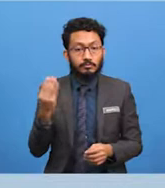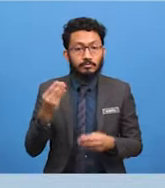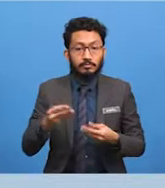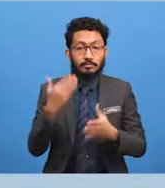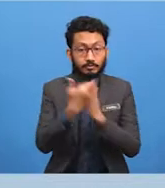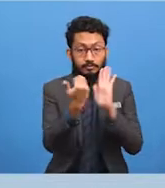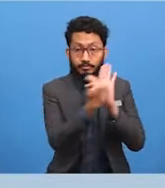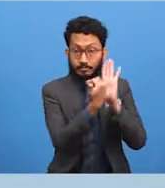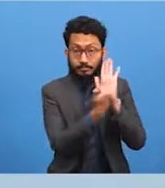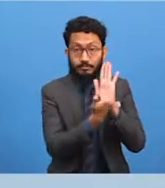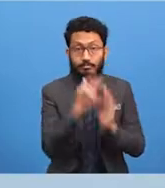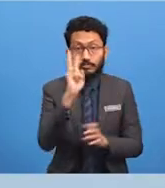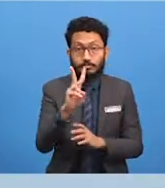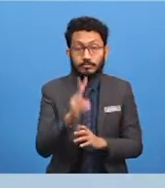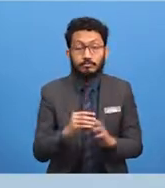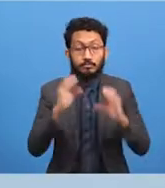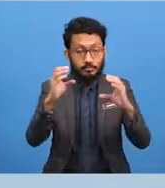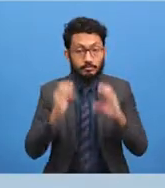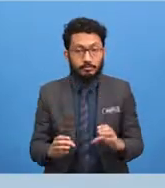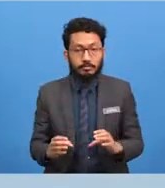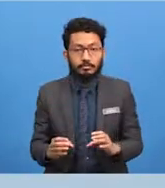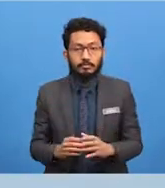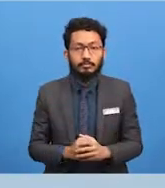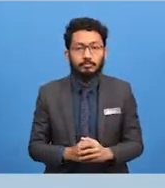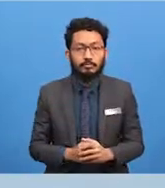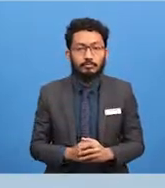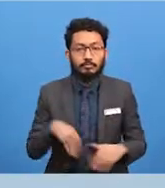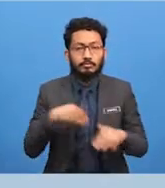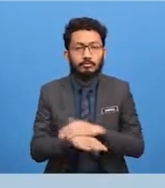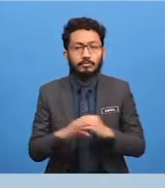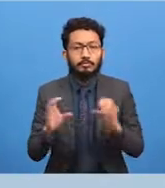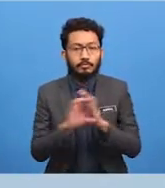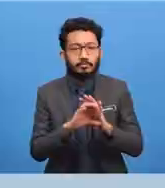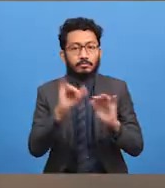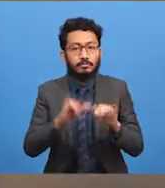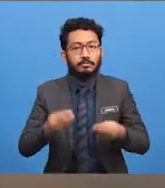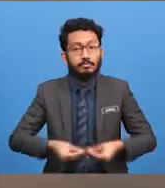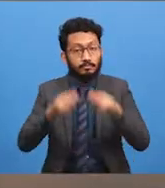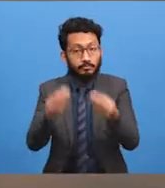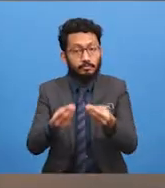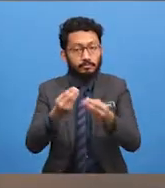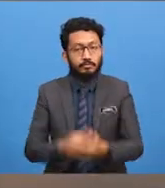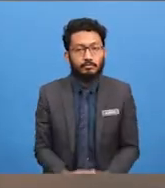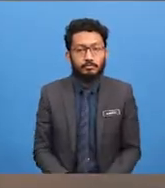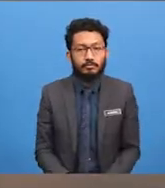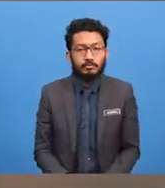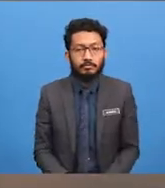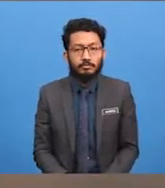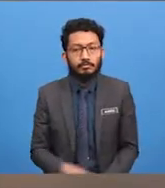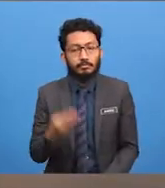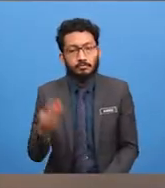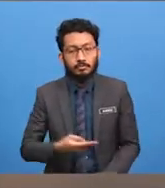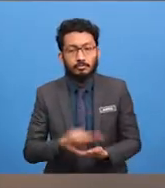menyenaraikan dua alternatif tindakan sahaja dalam contoh yang diberikan. Bagi contoh